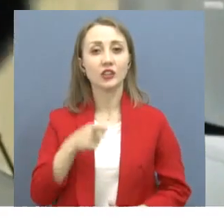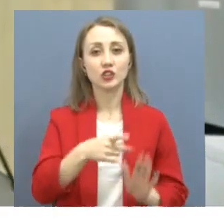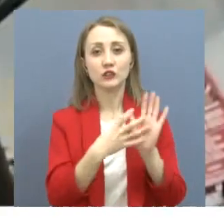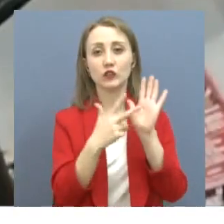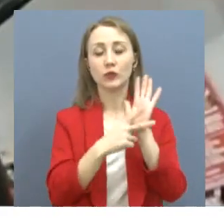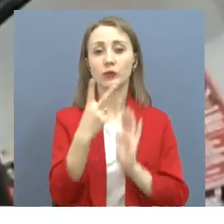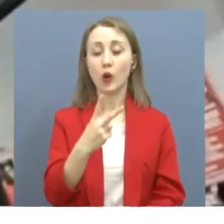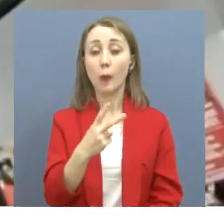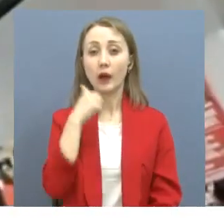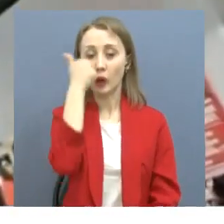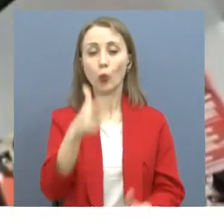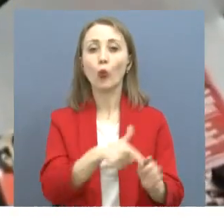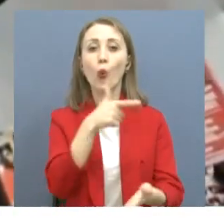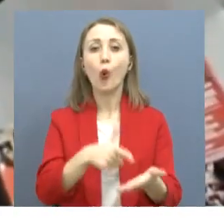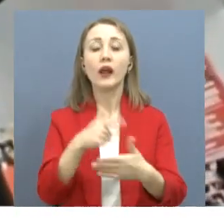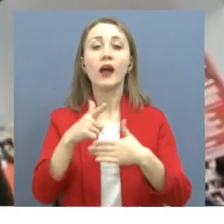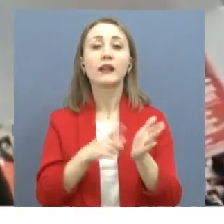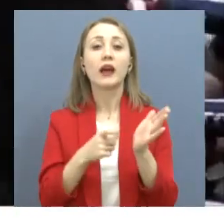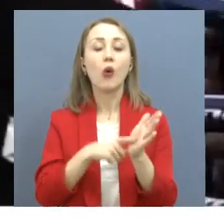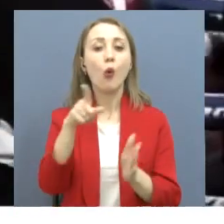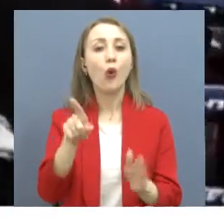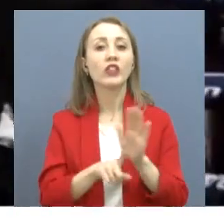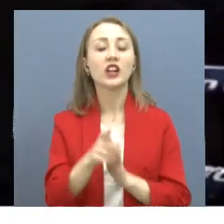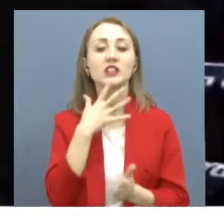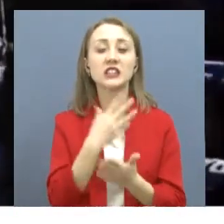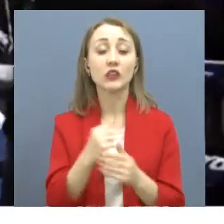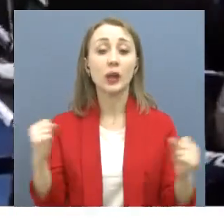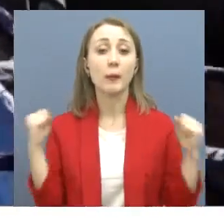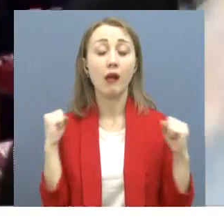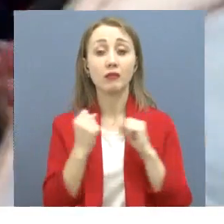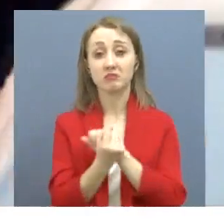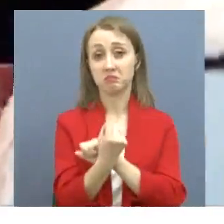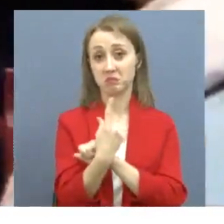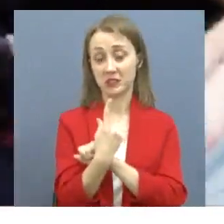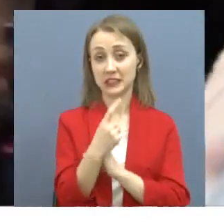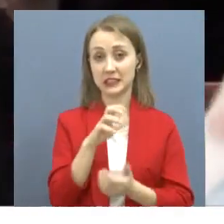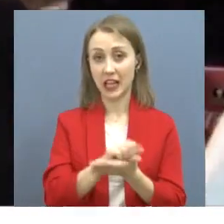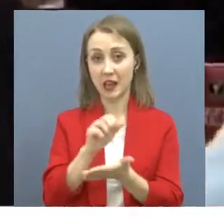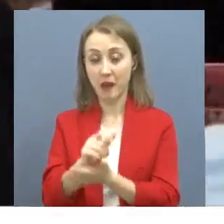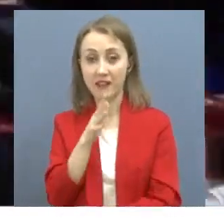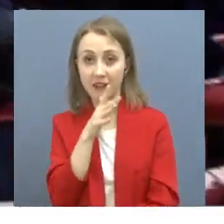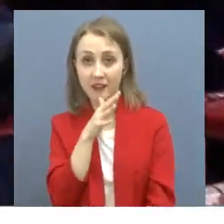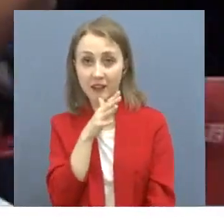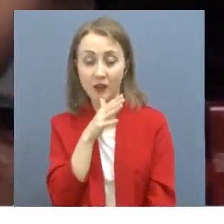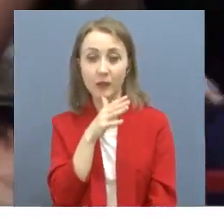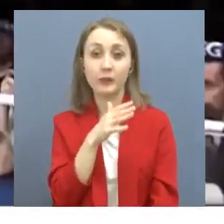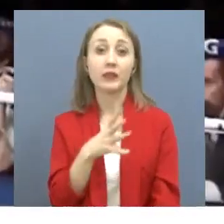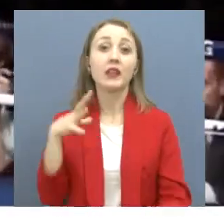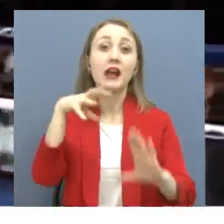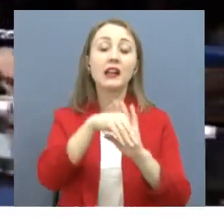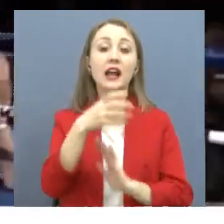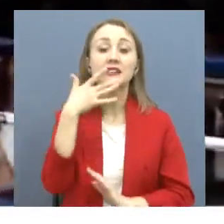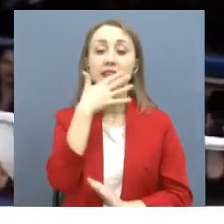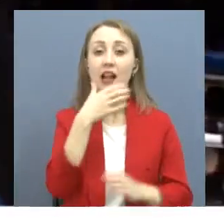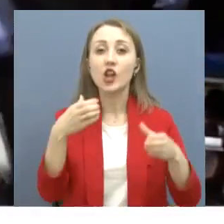1982 году в Караганде. Он начал свою спортивную карьеру в возрасте 11 лет, начиная с любительского бокса. В составе национальной сборной